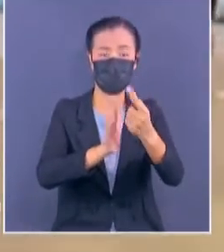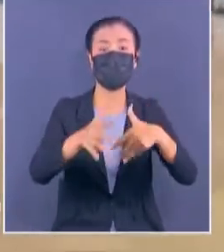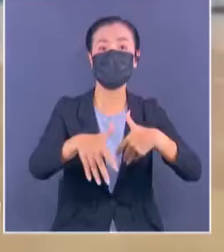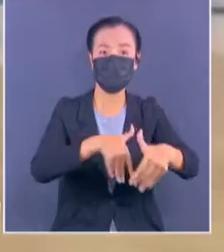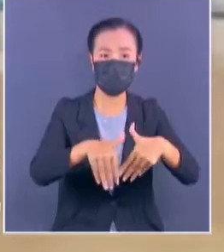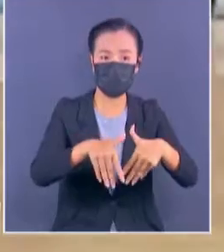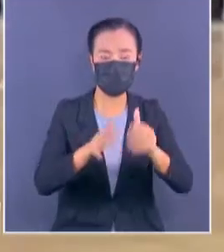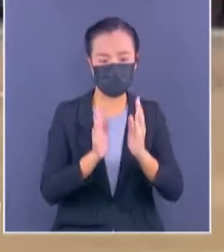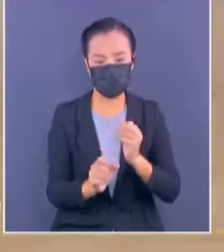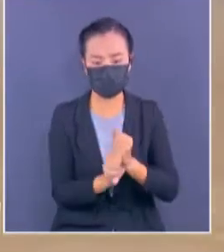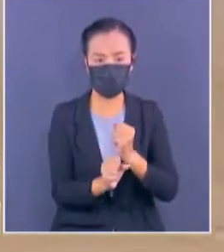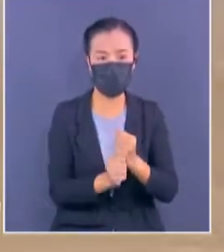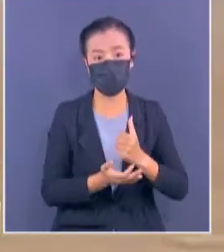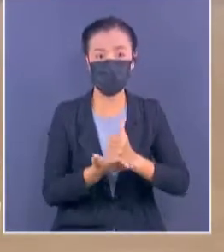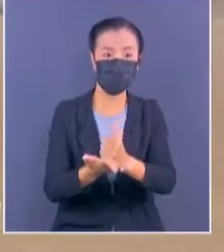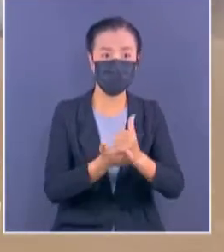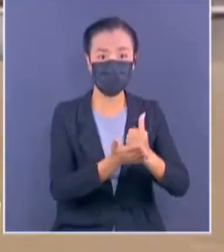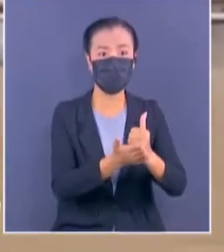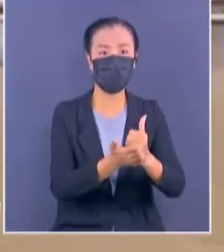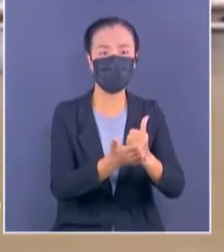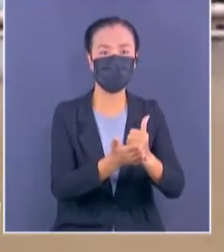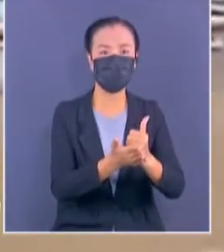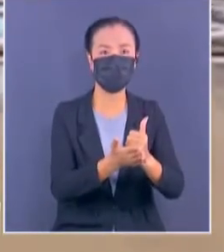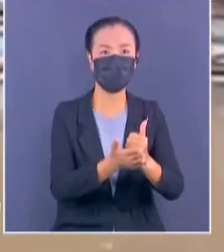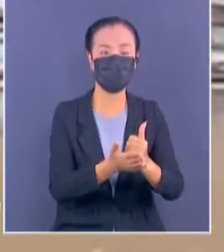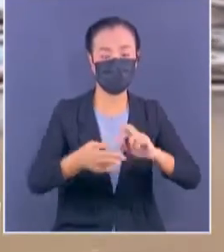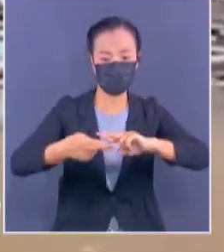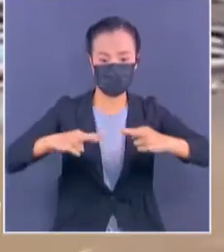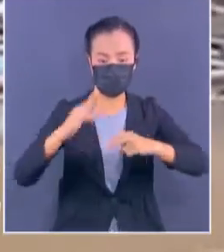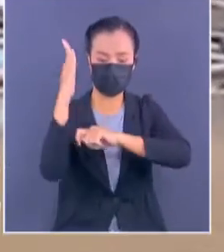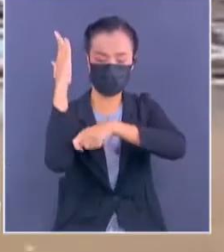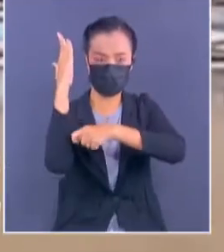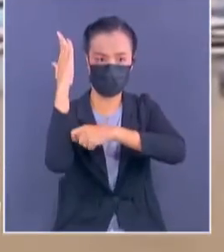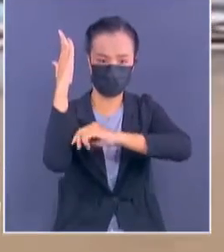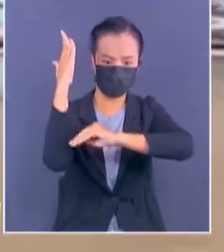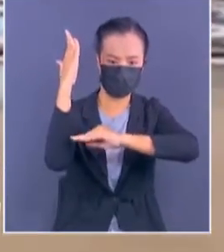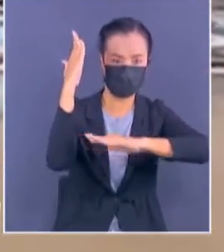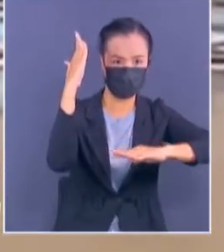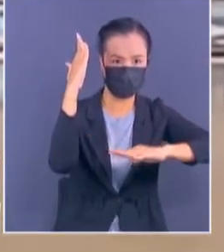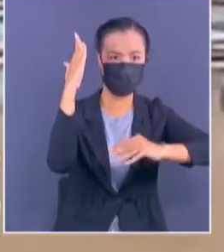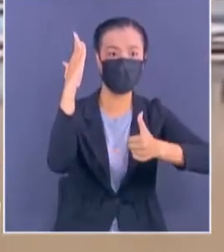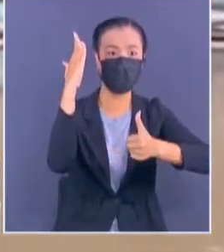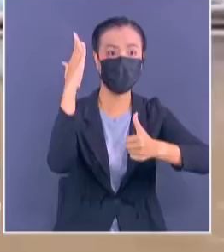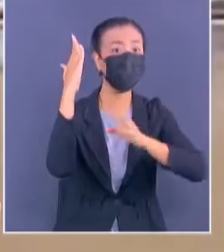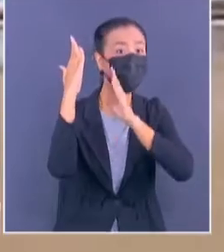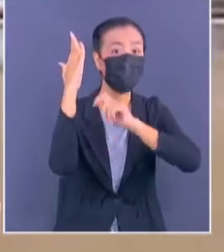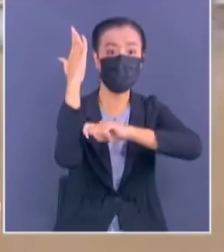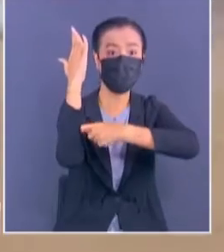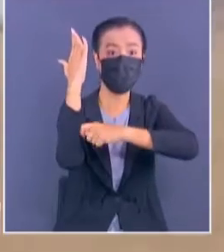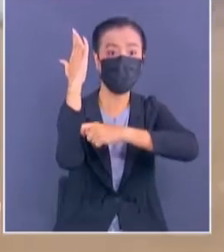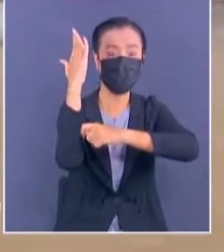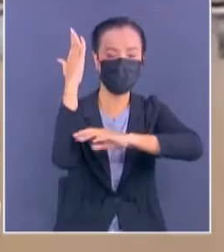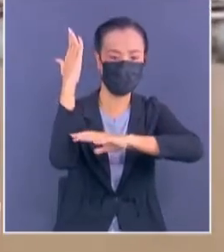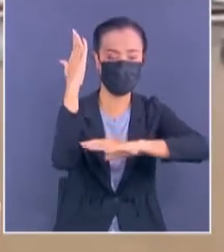านทั้งกู้ภัยต้องช่วยกันจึงสามารถใช้เชือกผูกรั้งกับต้นไม้เอาไว้ได้สำเร็จถ้าผูกไม่ได้ค่ะก